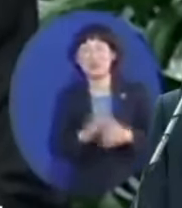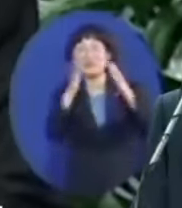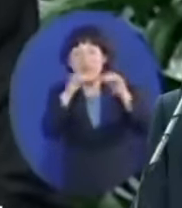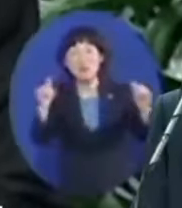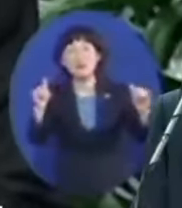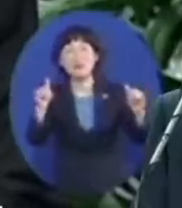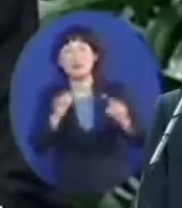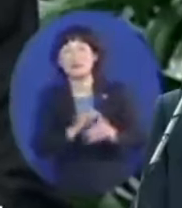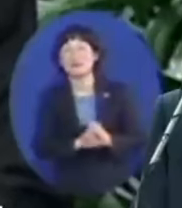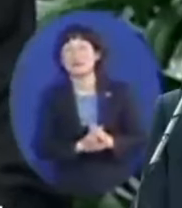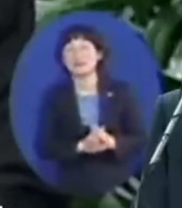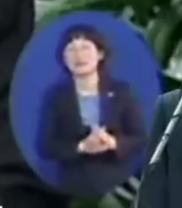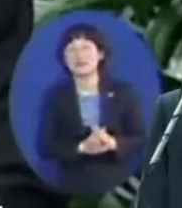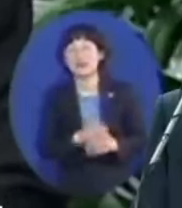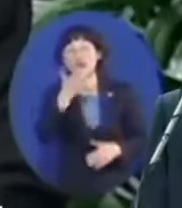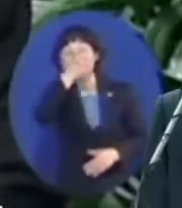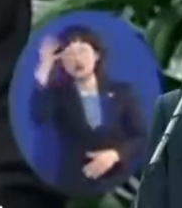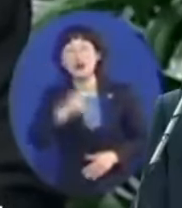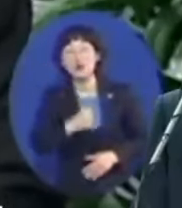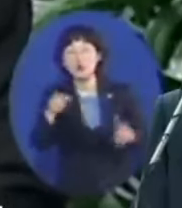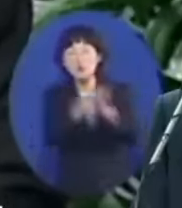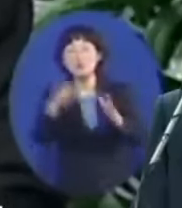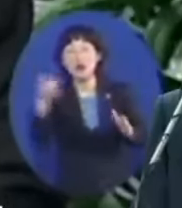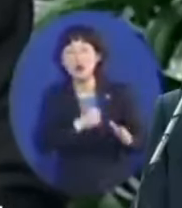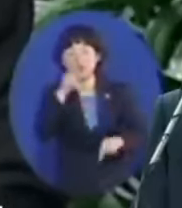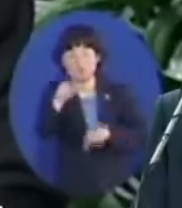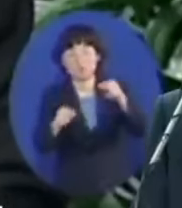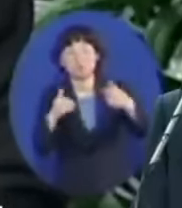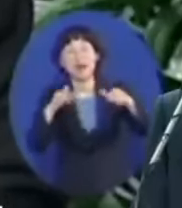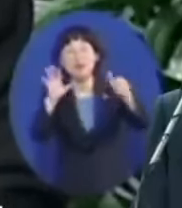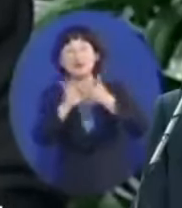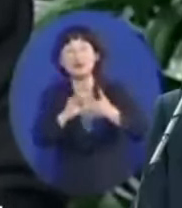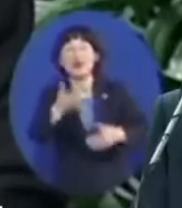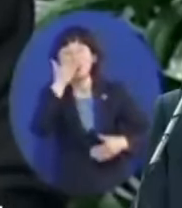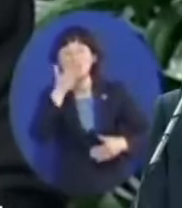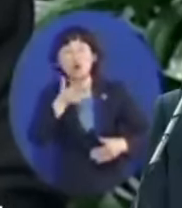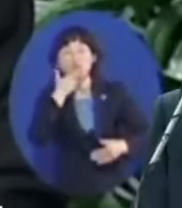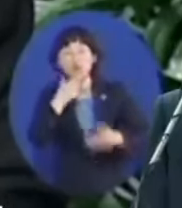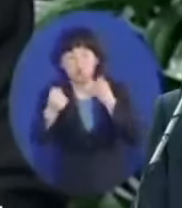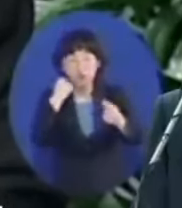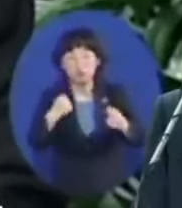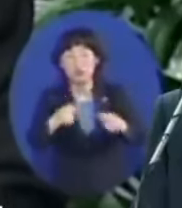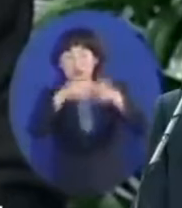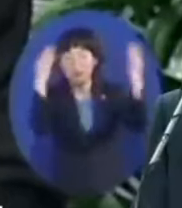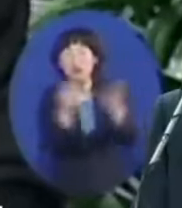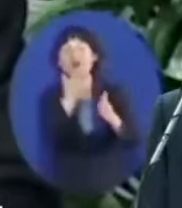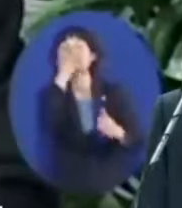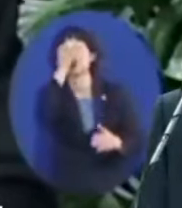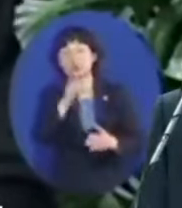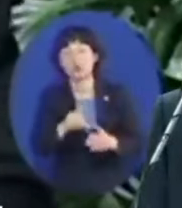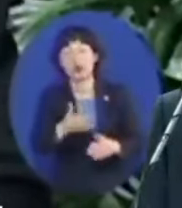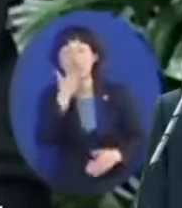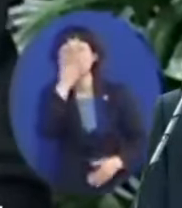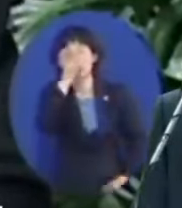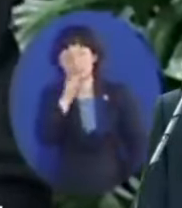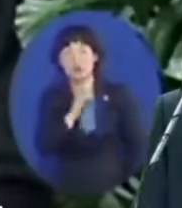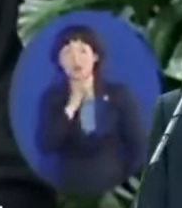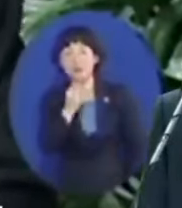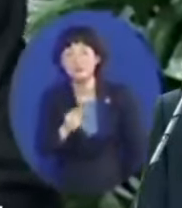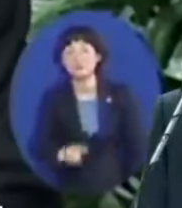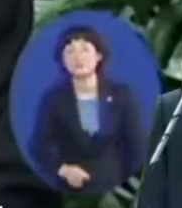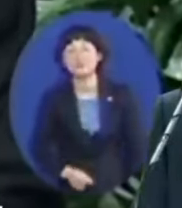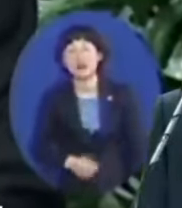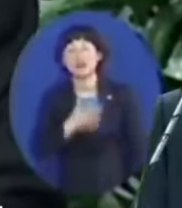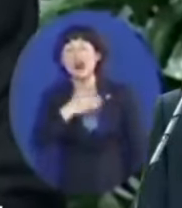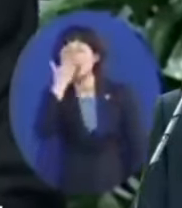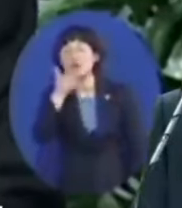사람이 꿈을 갖고 믿음을 갖고 나가면 할 수 없는 것이 없습니다. 할 수 있습니다. 내가